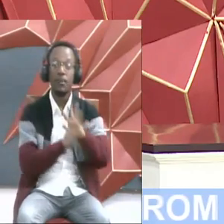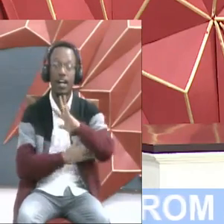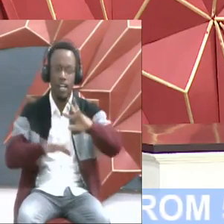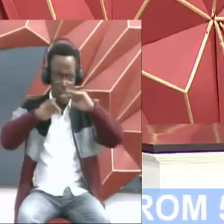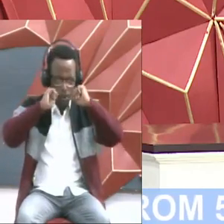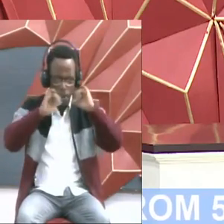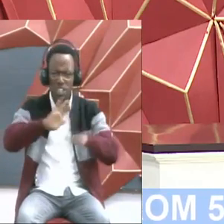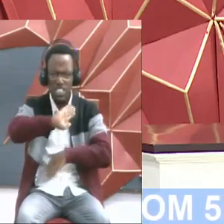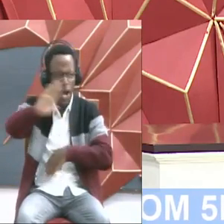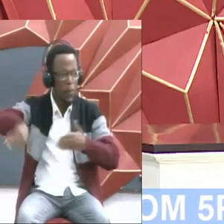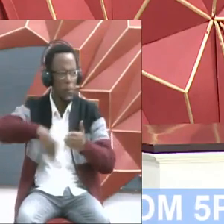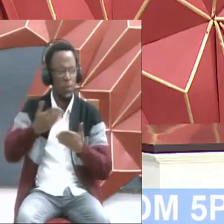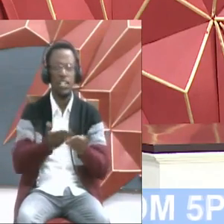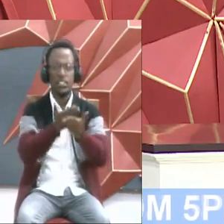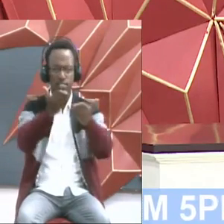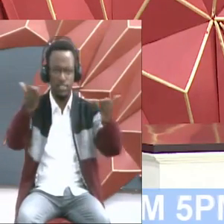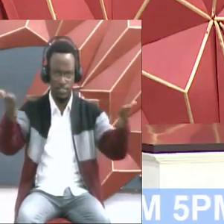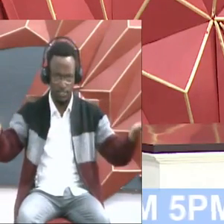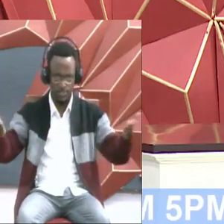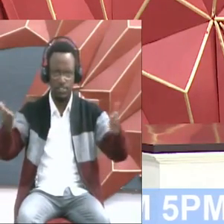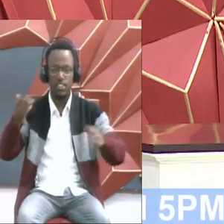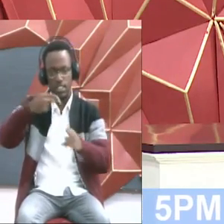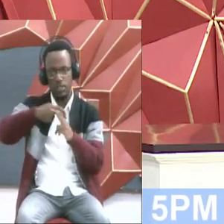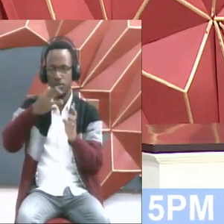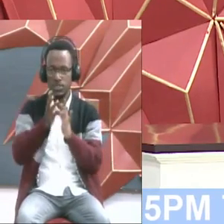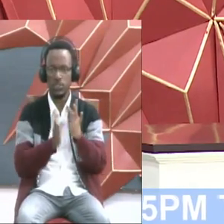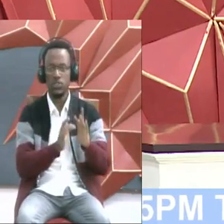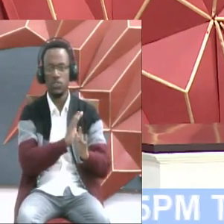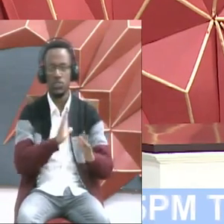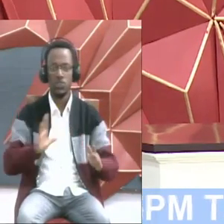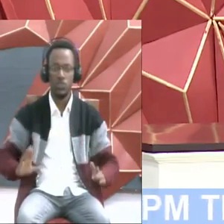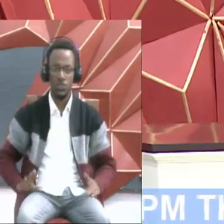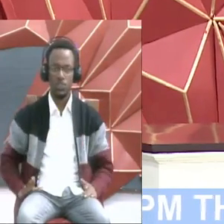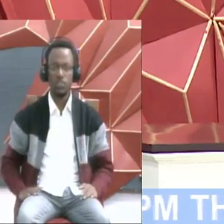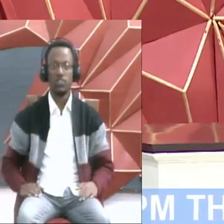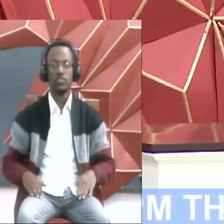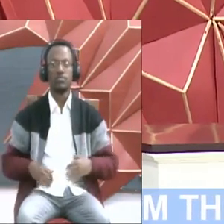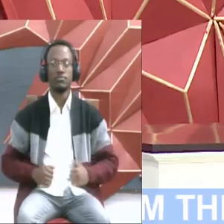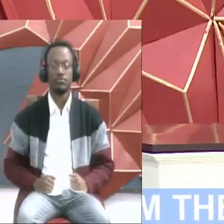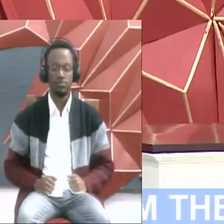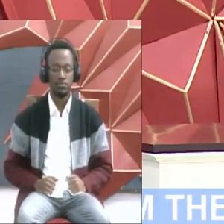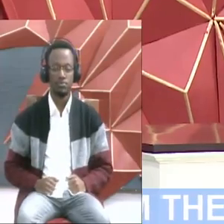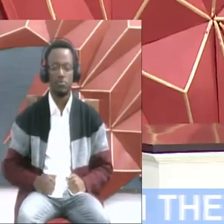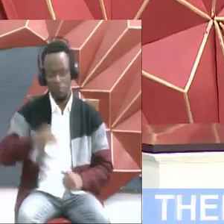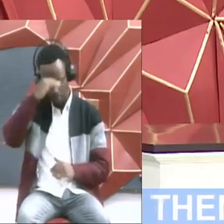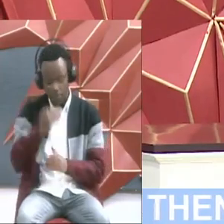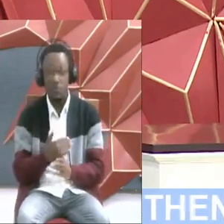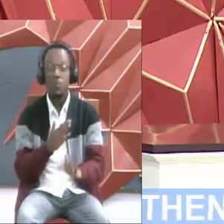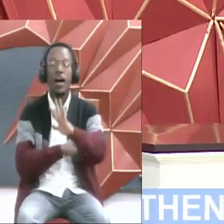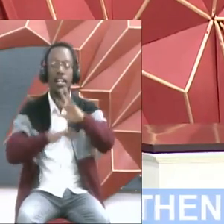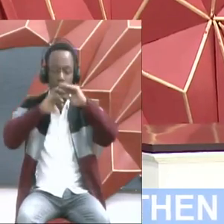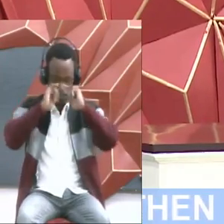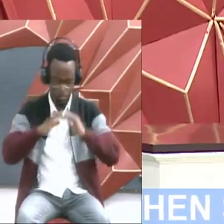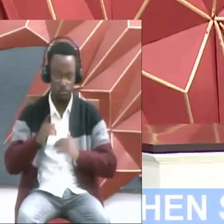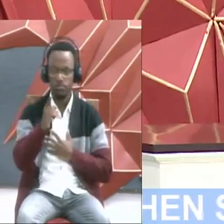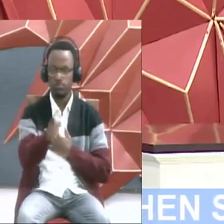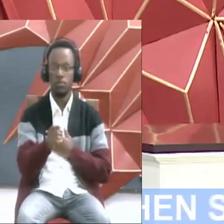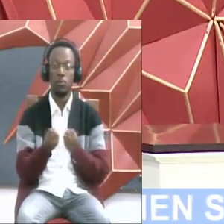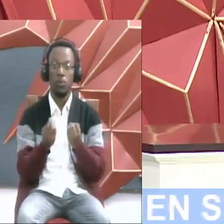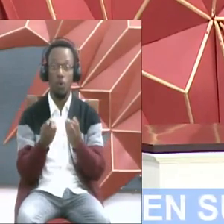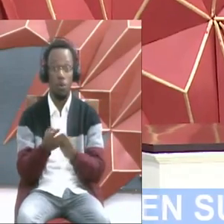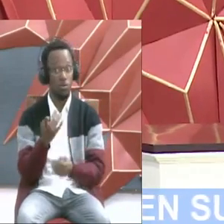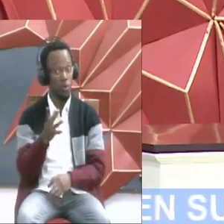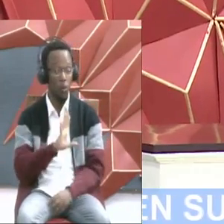Et qu'il vous bénisse vous tous dans le nom du Seigneur Jésus-Christ. Recevez cette bénédiction, que Dieu